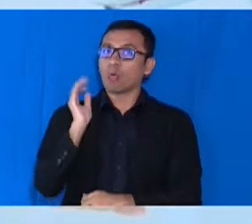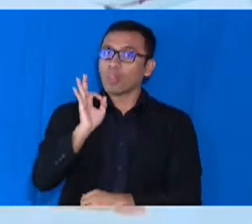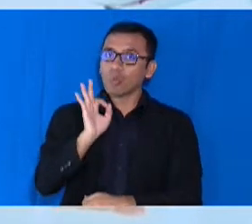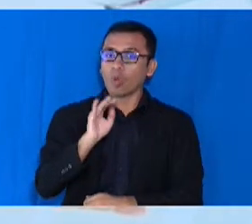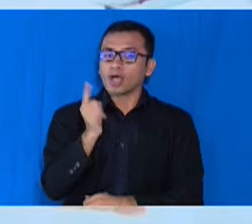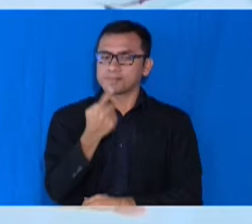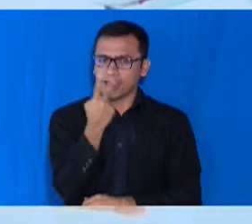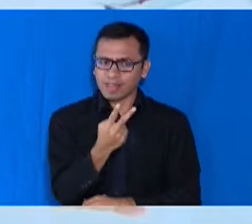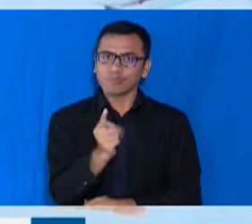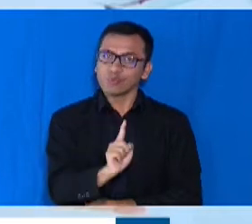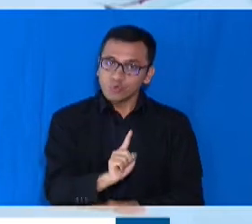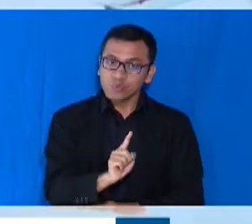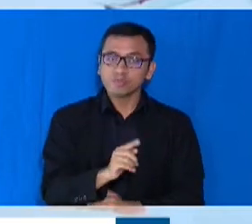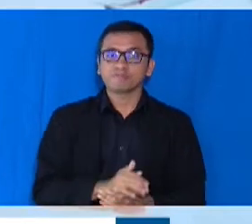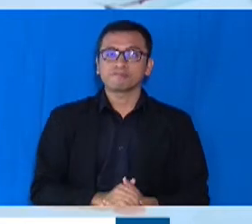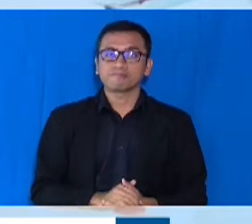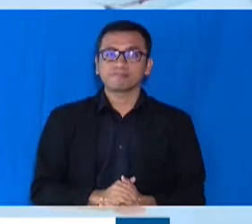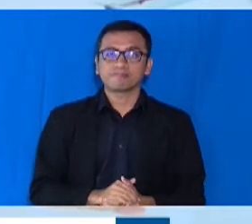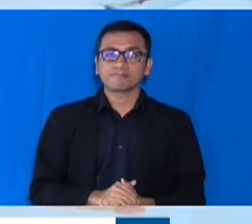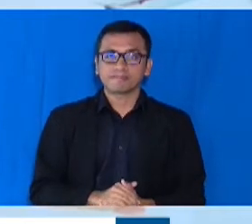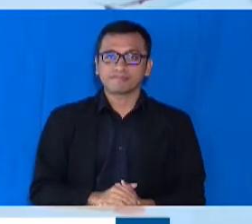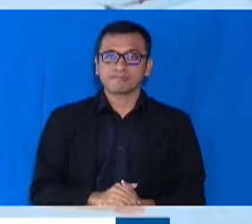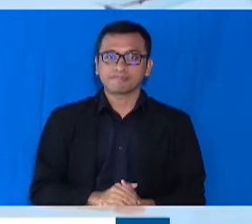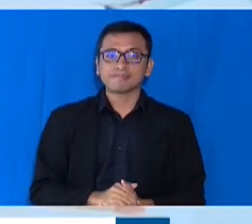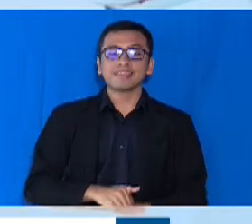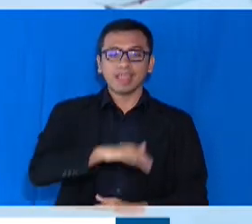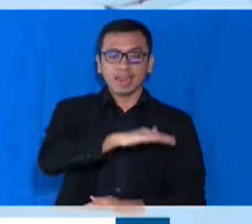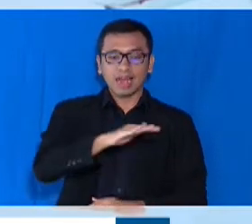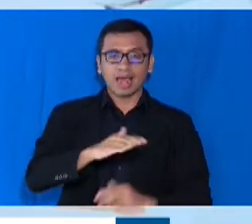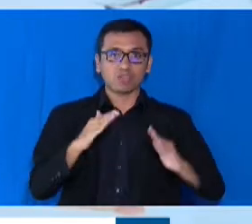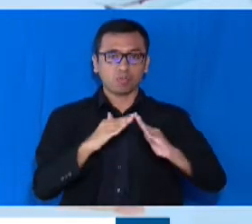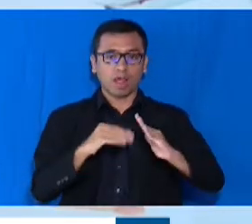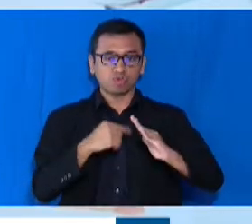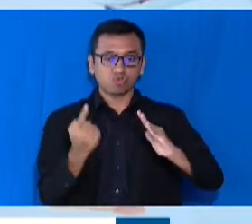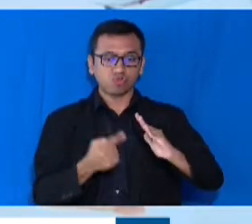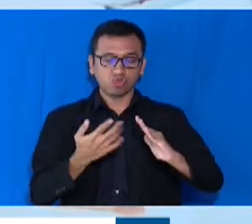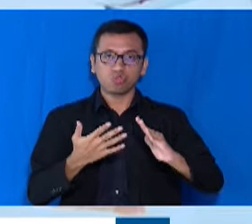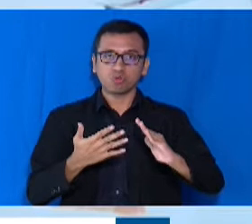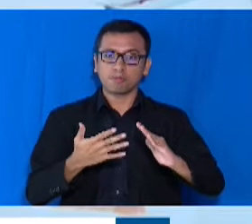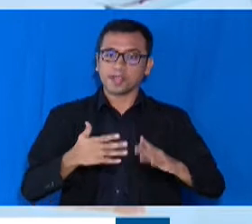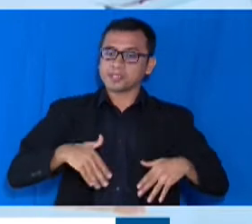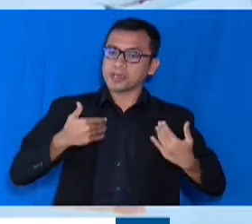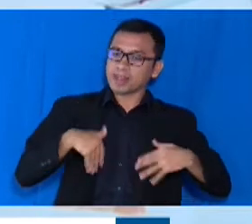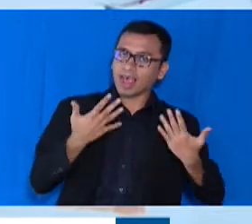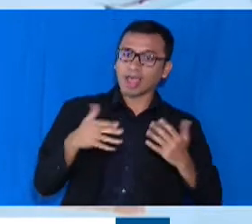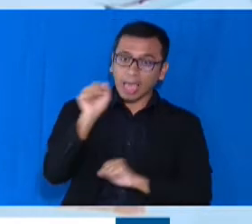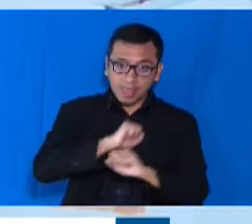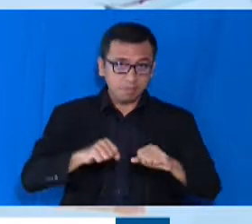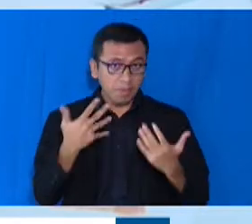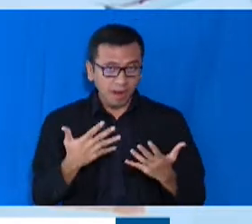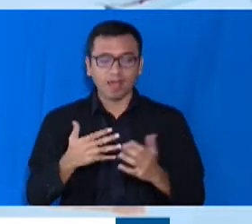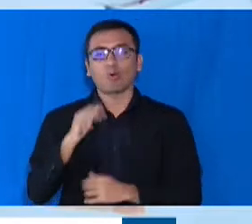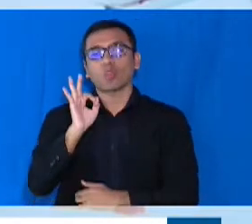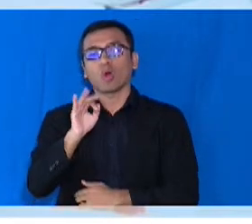kita itu menyenangkan di dalam keluarga kita. Disinilah